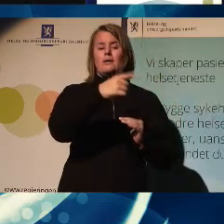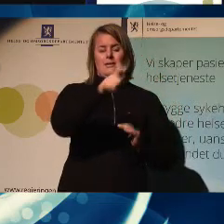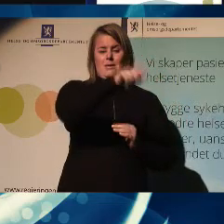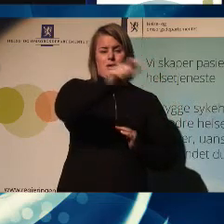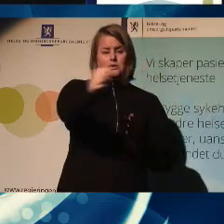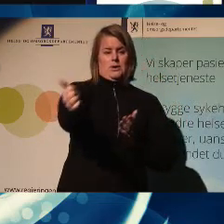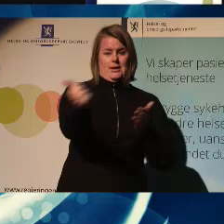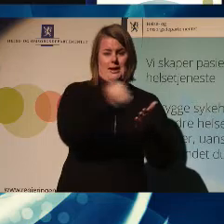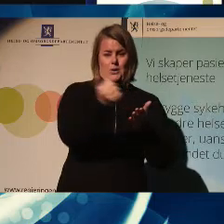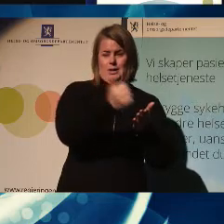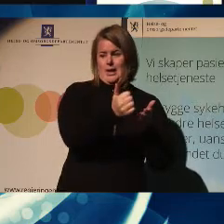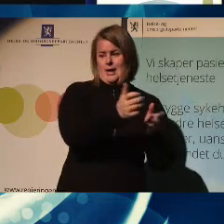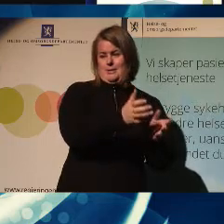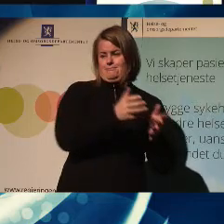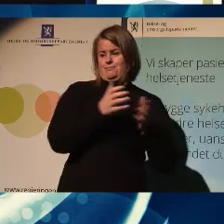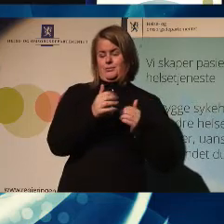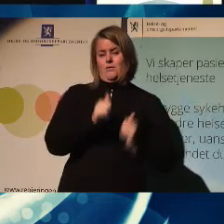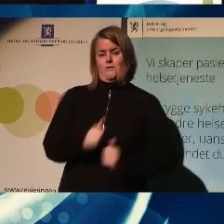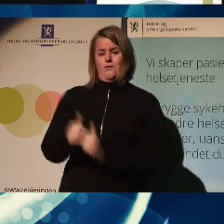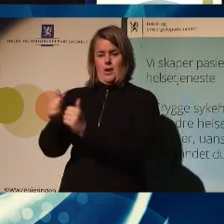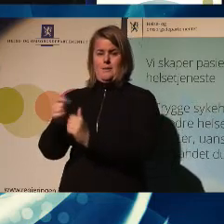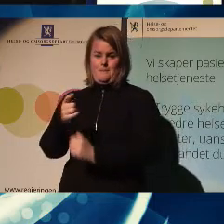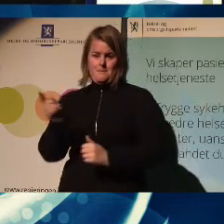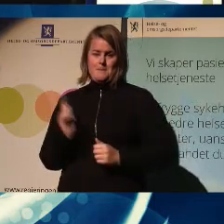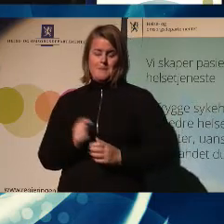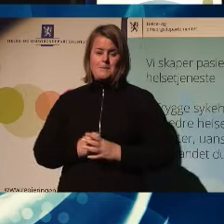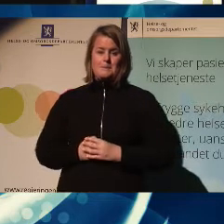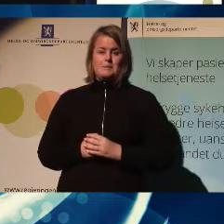som finnes i byen vår.